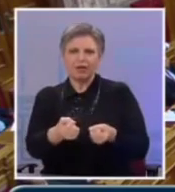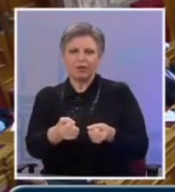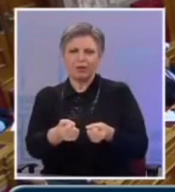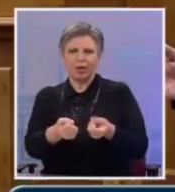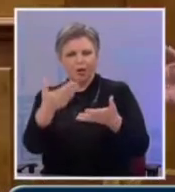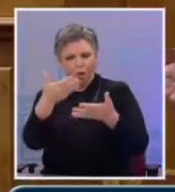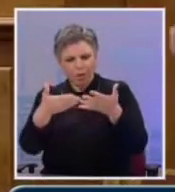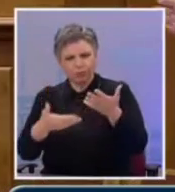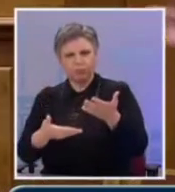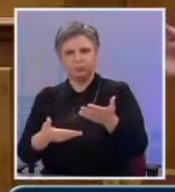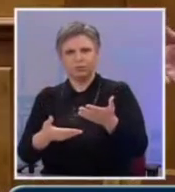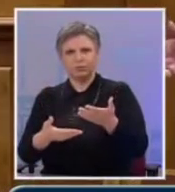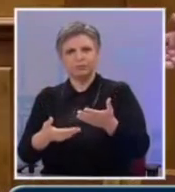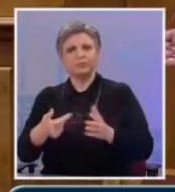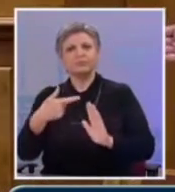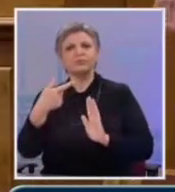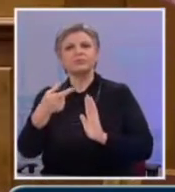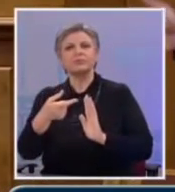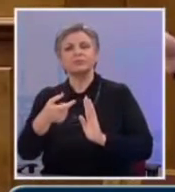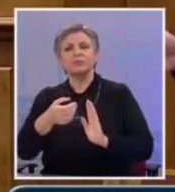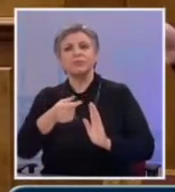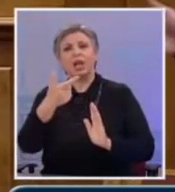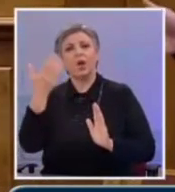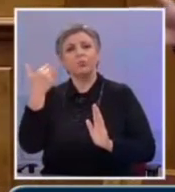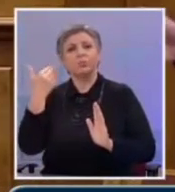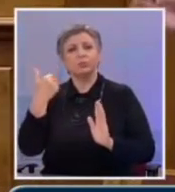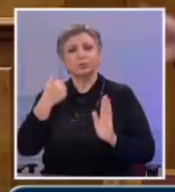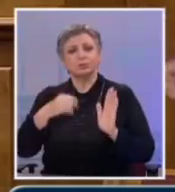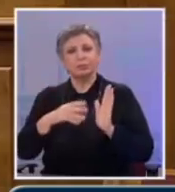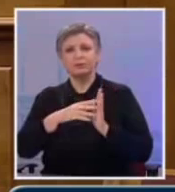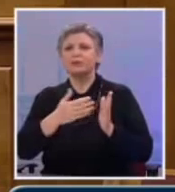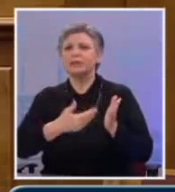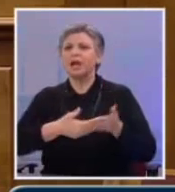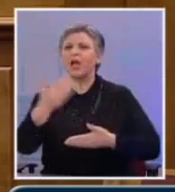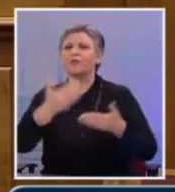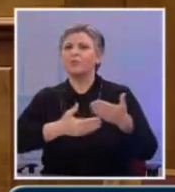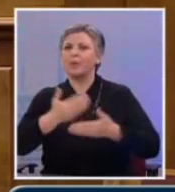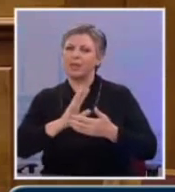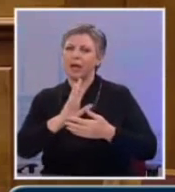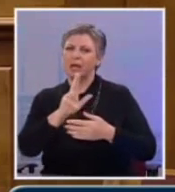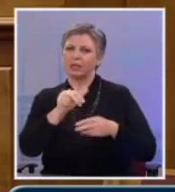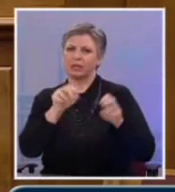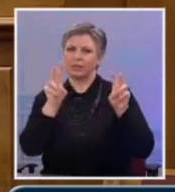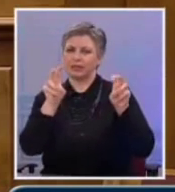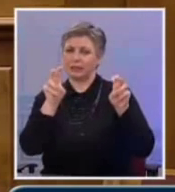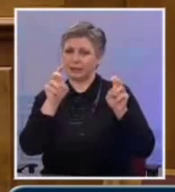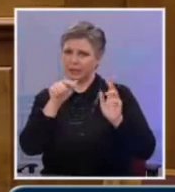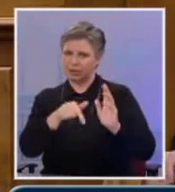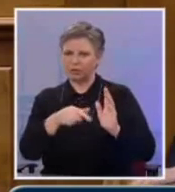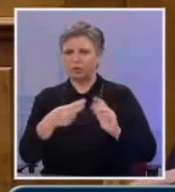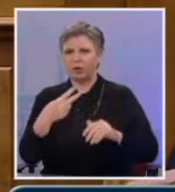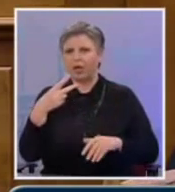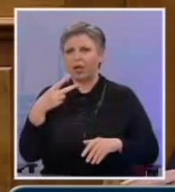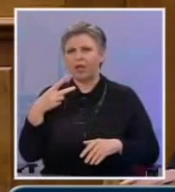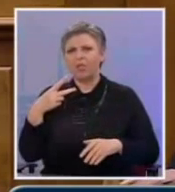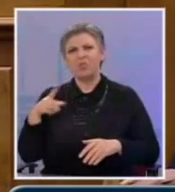και σας παραπέμπω στο άρθρο που δημοσιεύσατε κύριε Σαμαρά στην Καθημερινή πριν από δύο κυριακές αν δεν